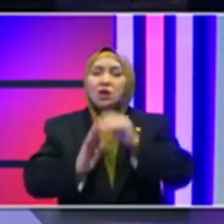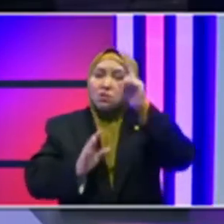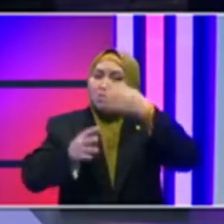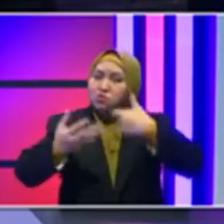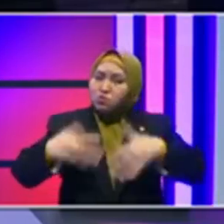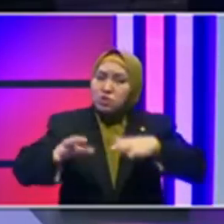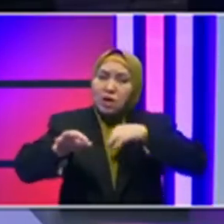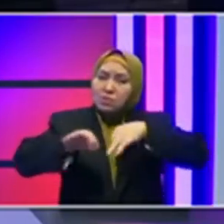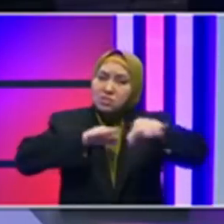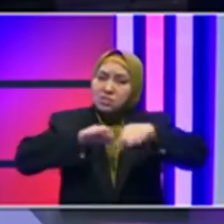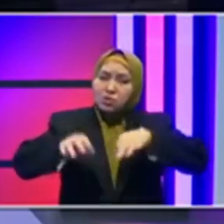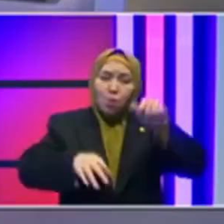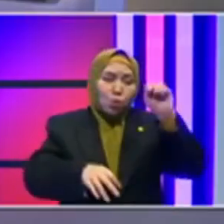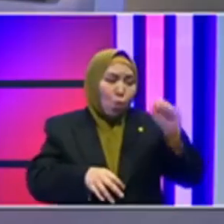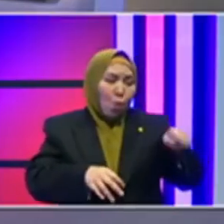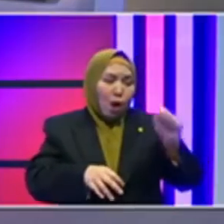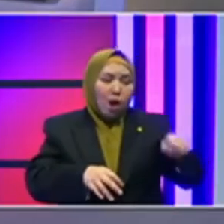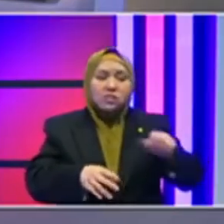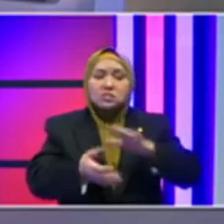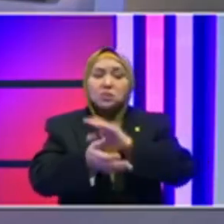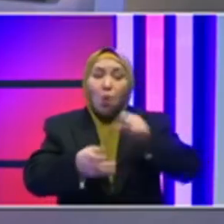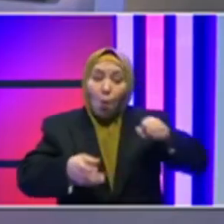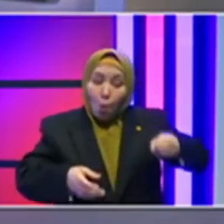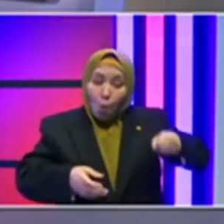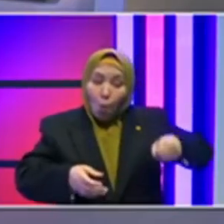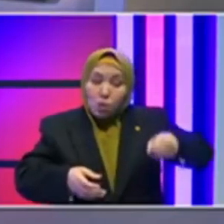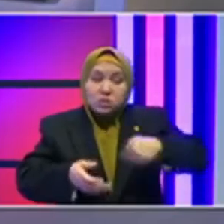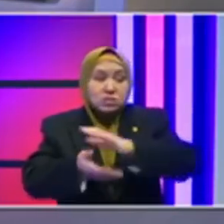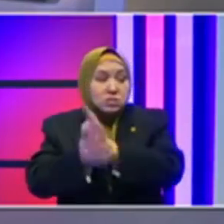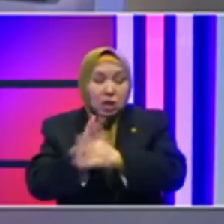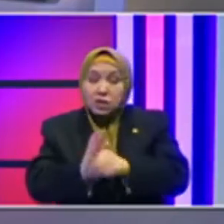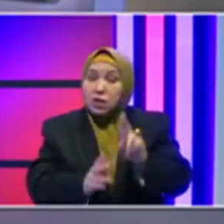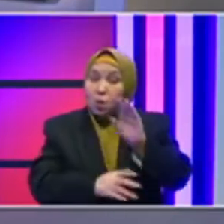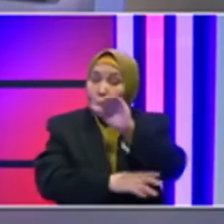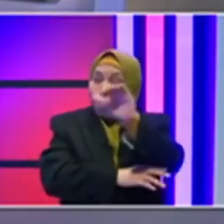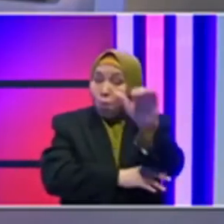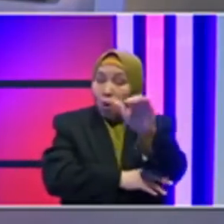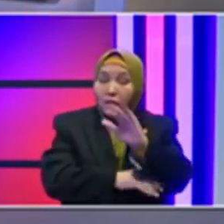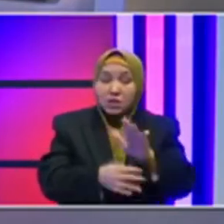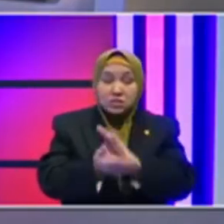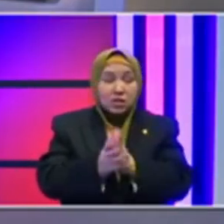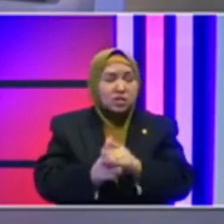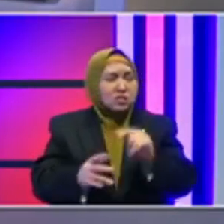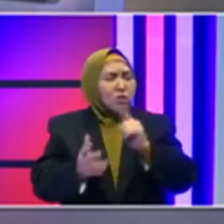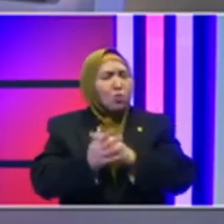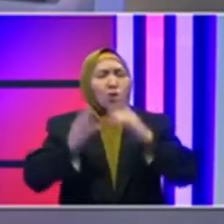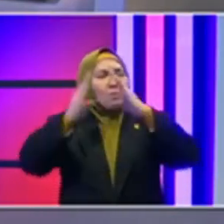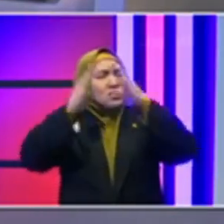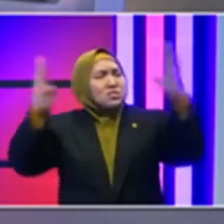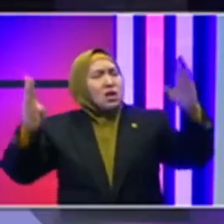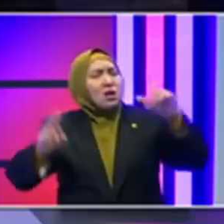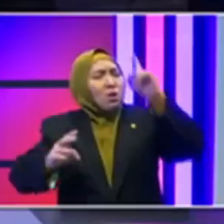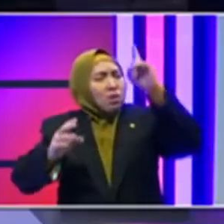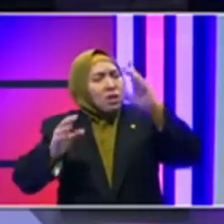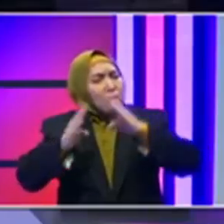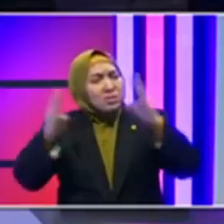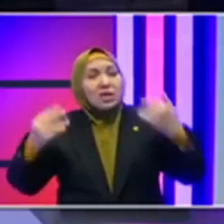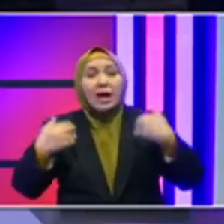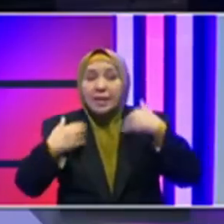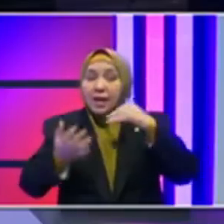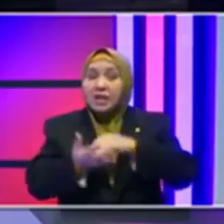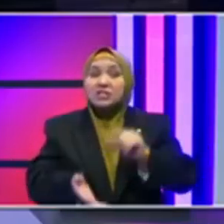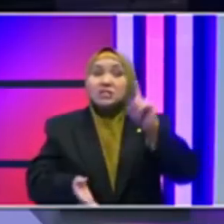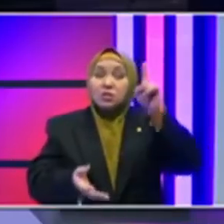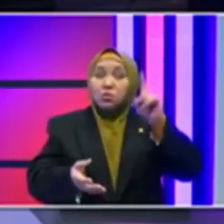tentang tongkat menjadi ulama ini memang satu eee Ayah yang besar sebagai satu kebesaran Allah yang besar tapi ada satu lagi Ustaz